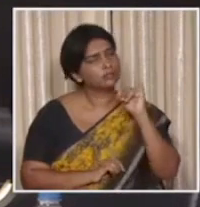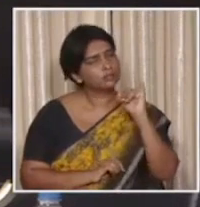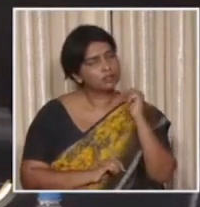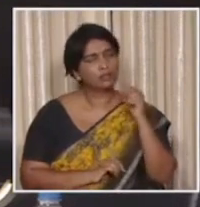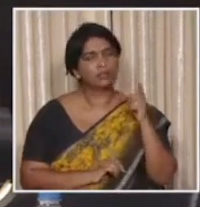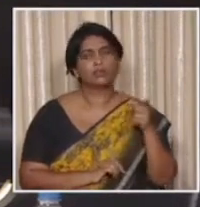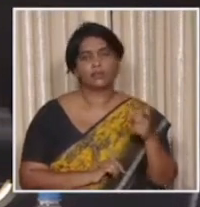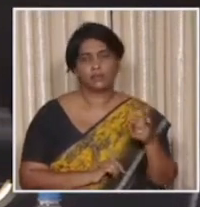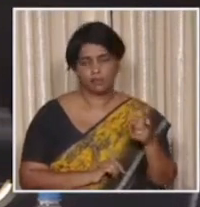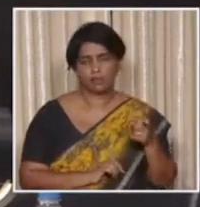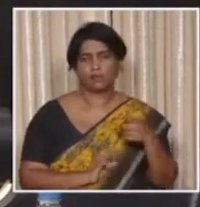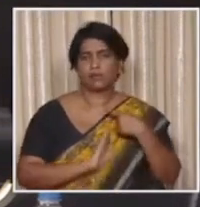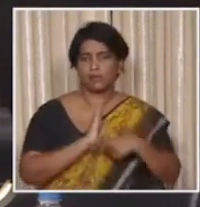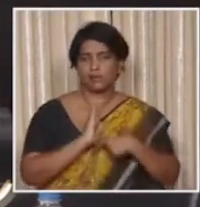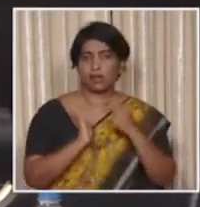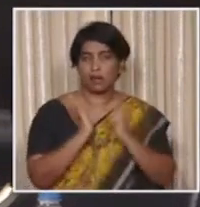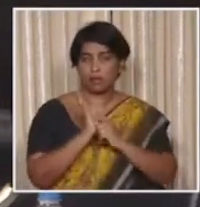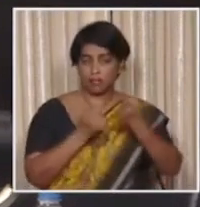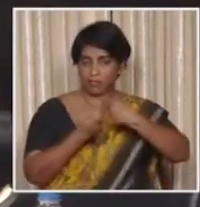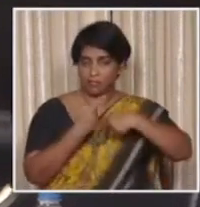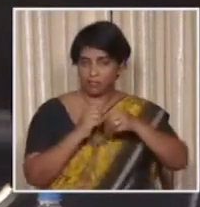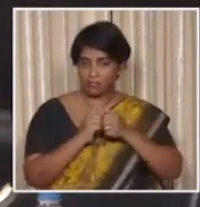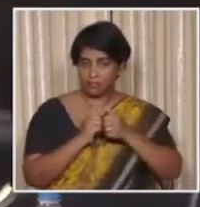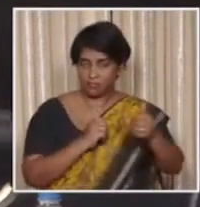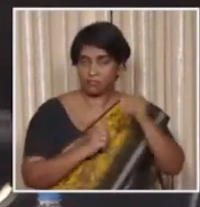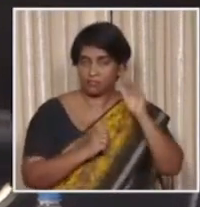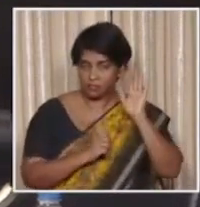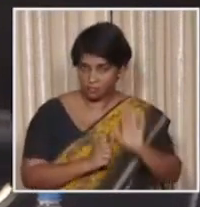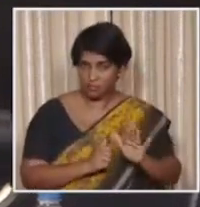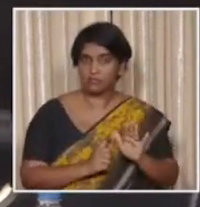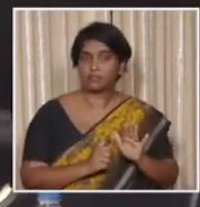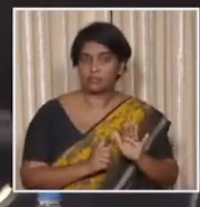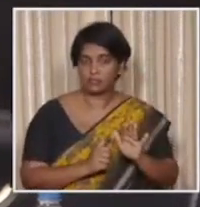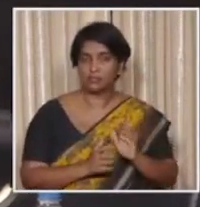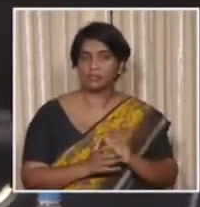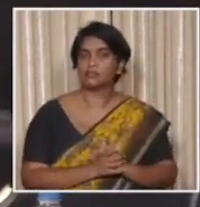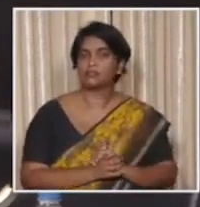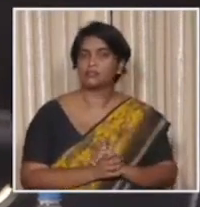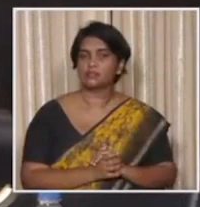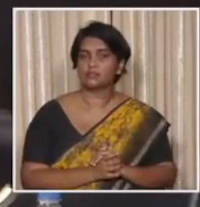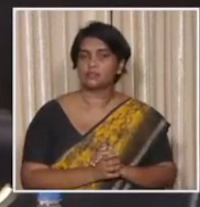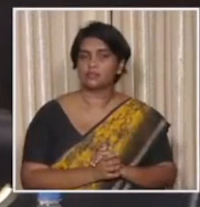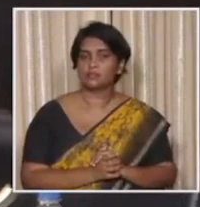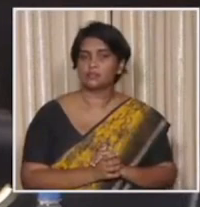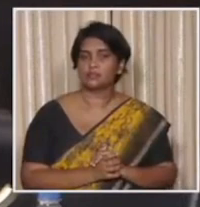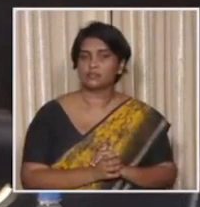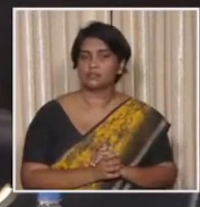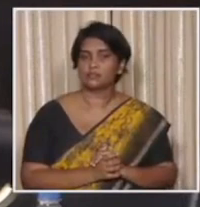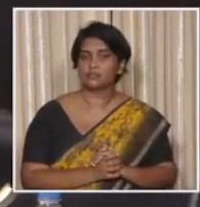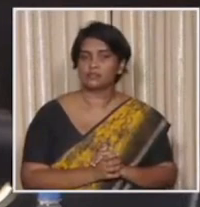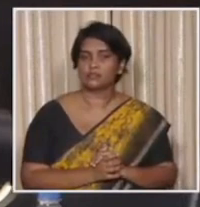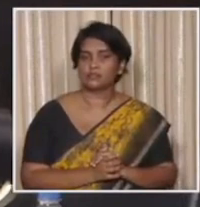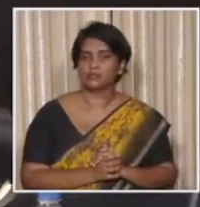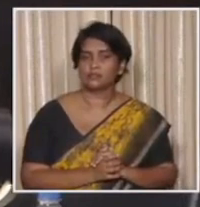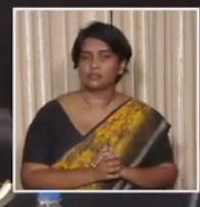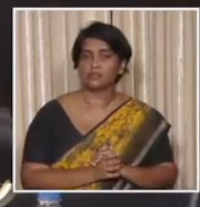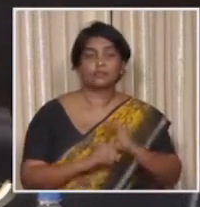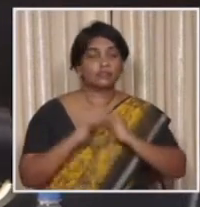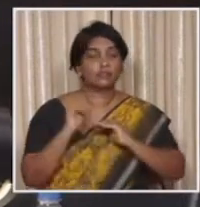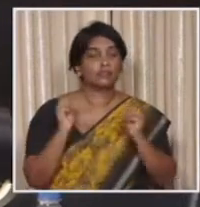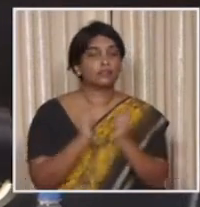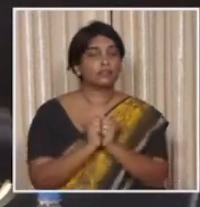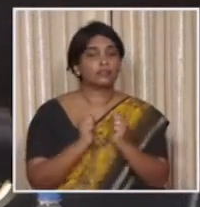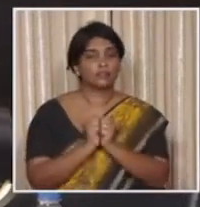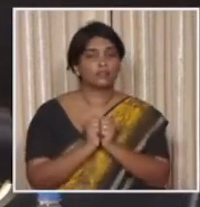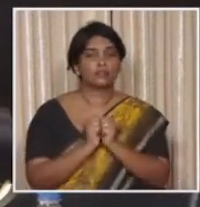විදියකට දේශීය ණය ප්‍රතිව්‍යුහගත කිරීමක් සිද්ධ කර යුතුම නම් ඒක කළ යුතු ක්‍රමය